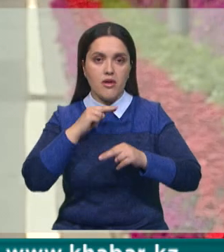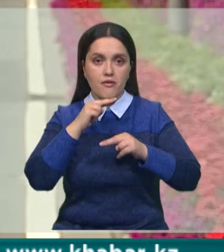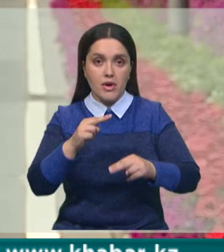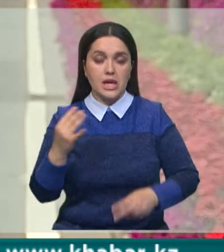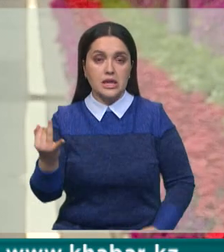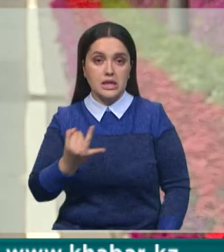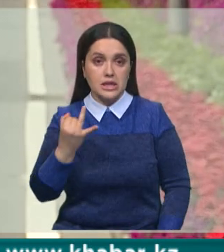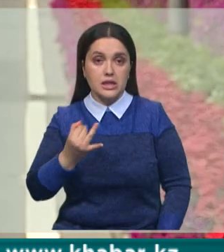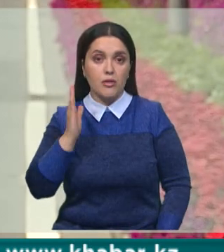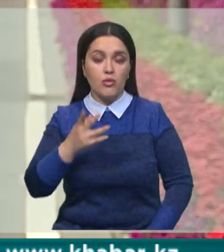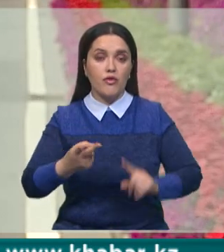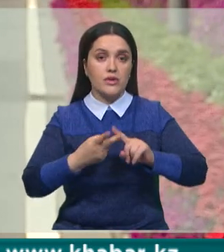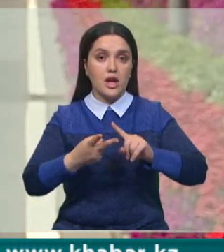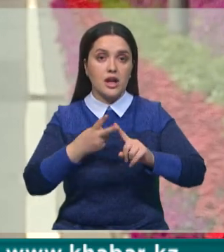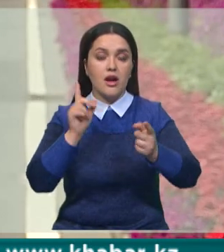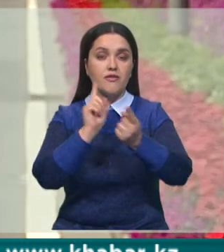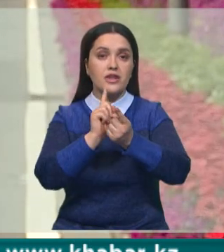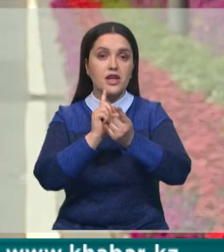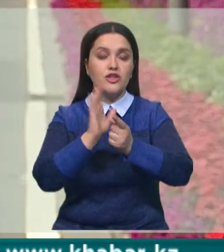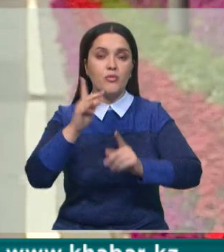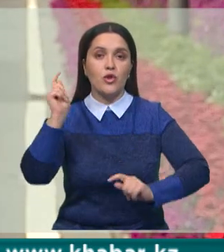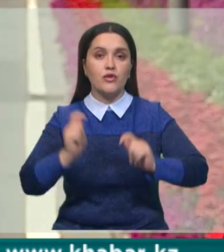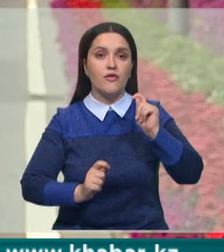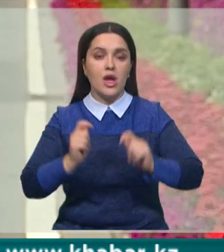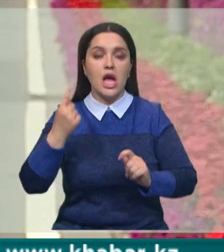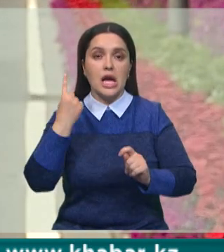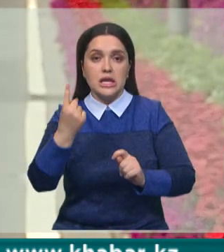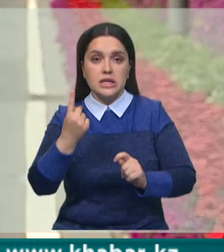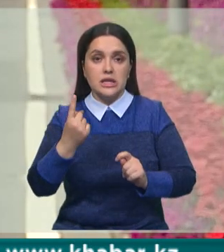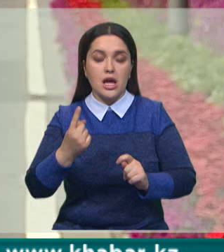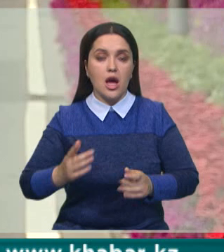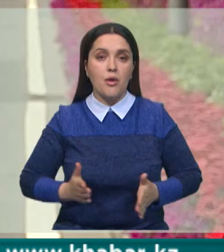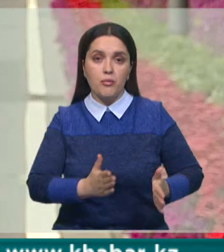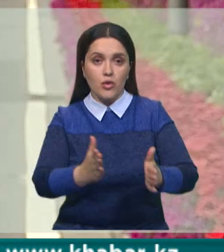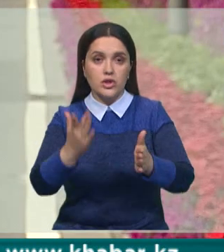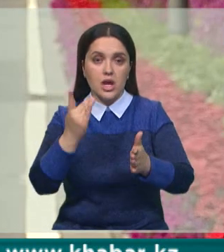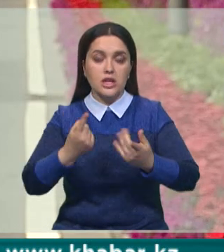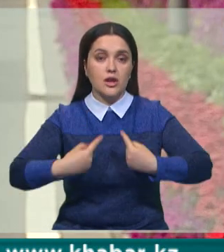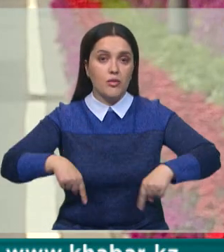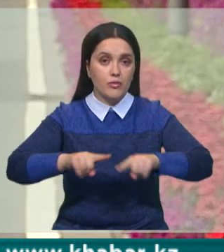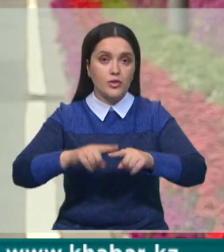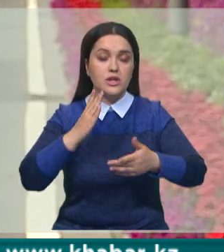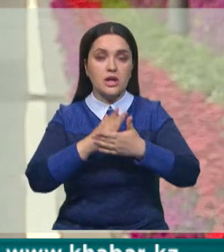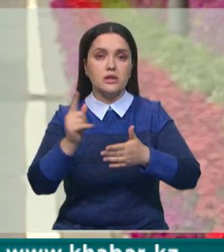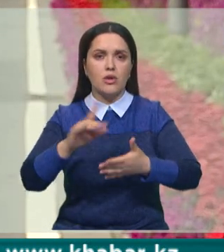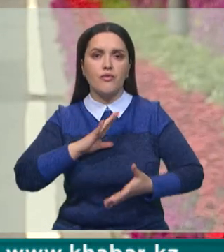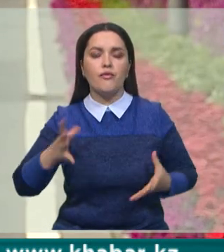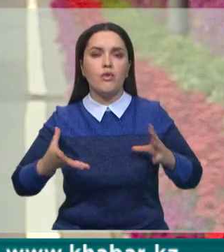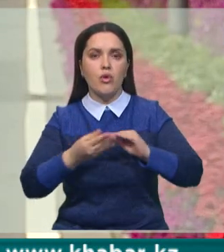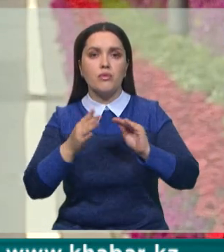общественности, пройдет вторая встреча в формате форума «Один пояс, один путь». Участники подведут итоги шестилетней